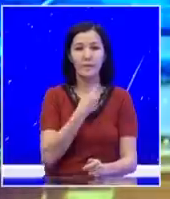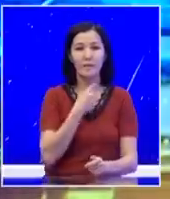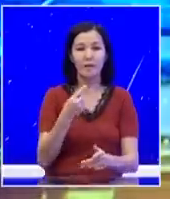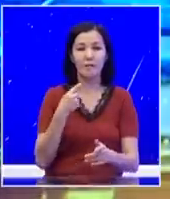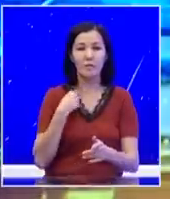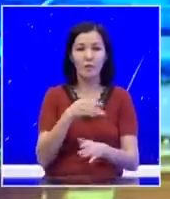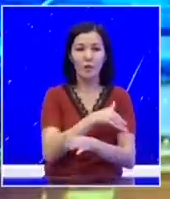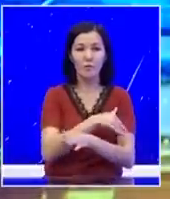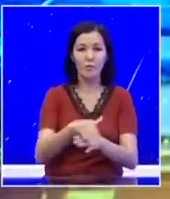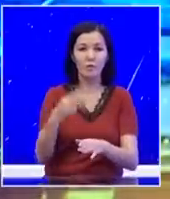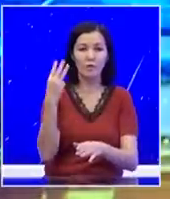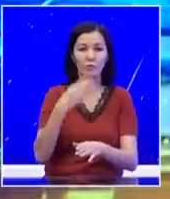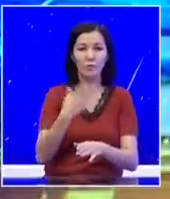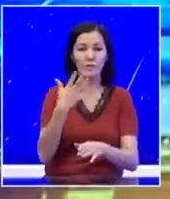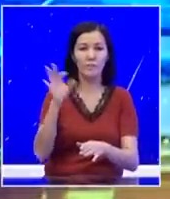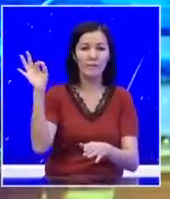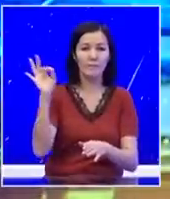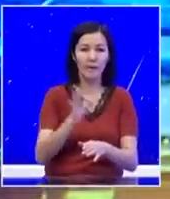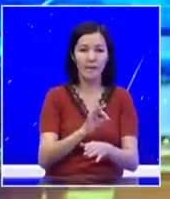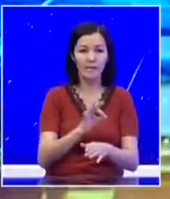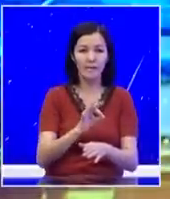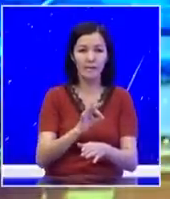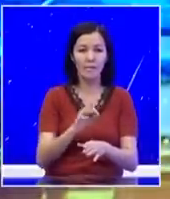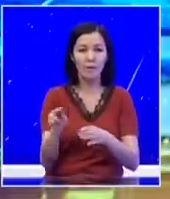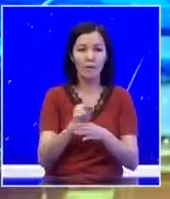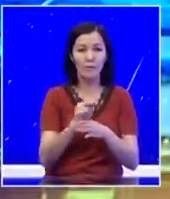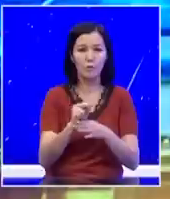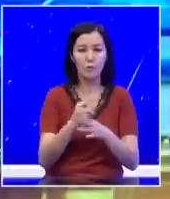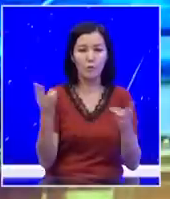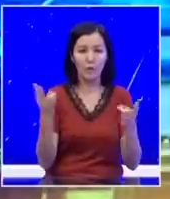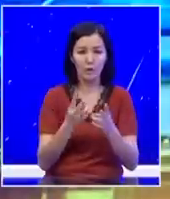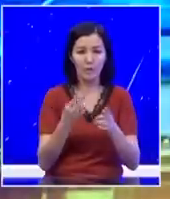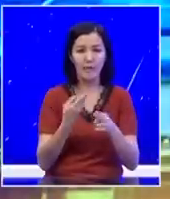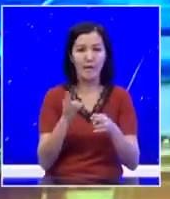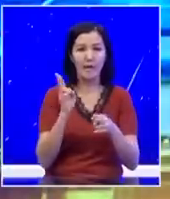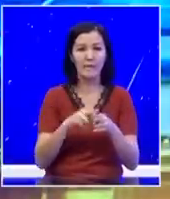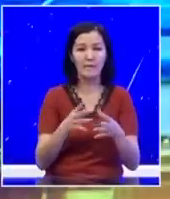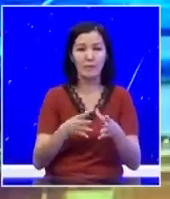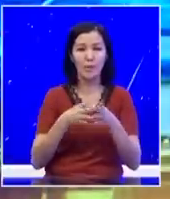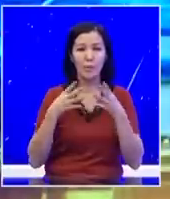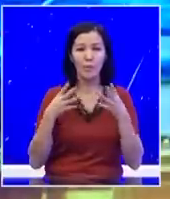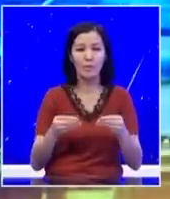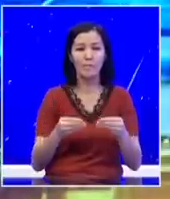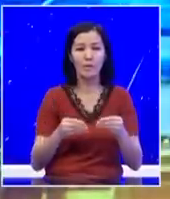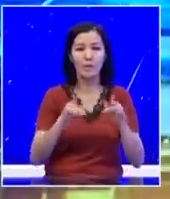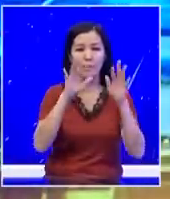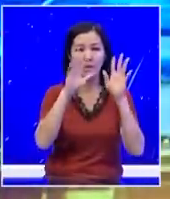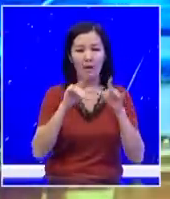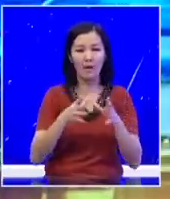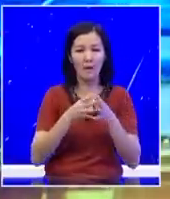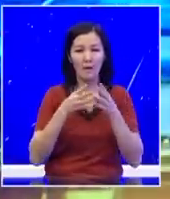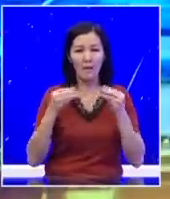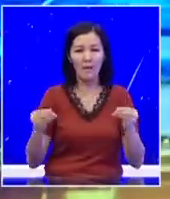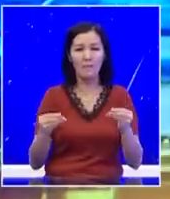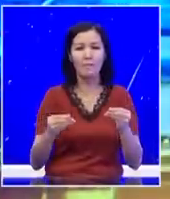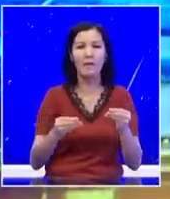Хабарымызды жалғастырамыз. Жол қадырын жүргөн білет. Талдықорған көшелерінің 35%-дан астамы жөндеуді қажет етіп тұр. Әсіресе көктем келіп,